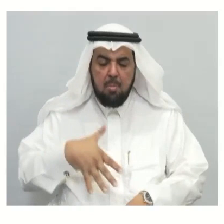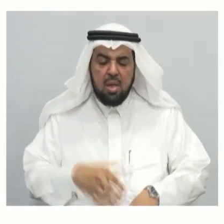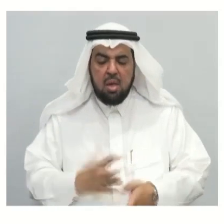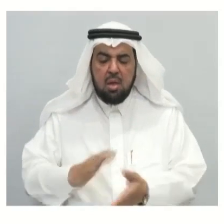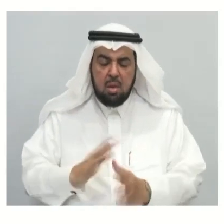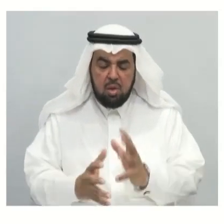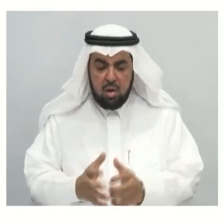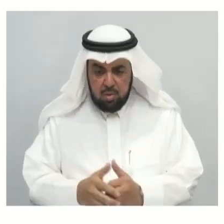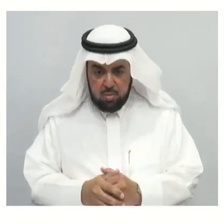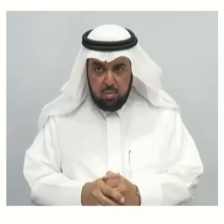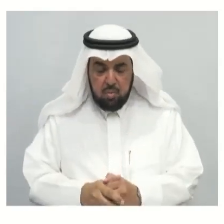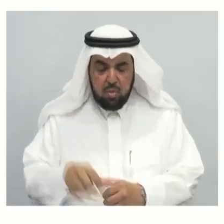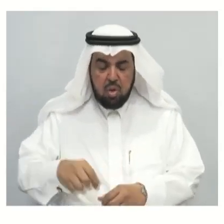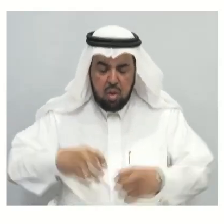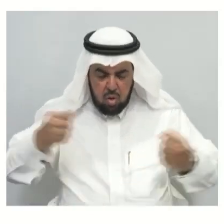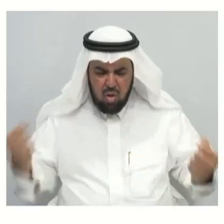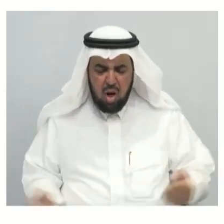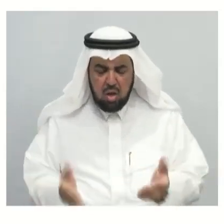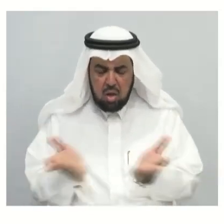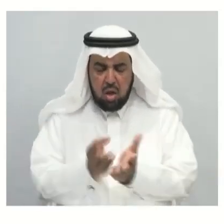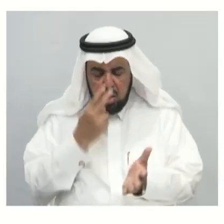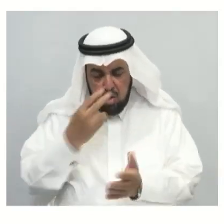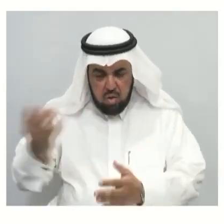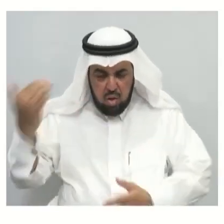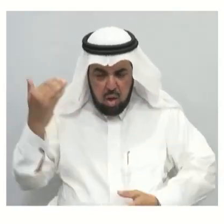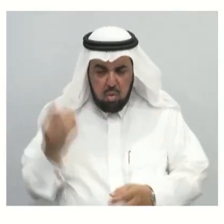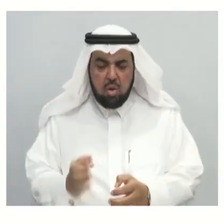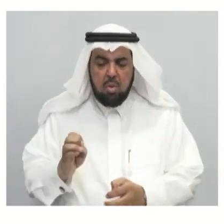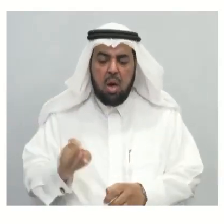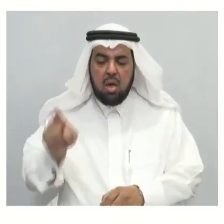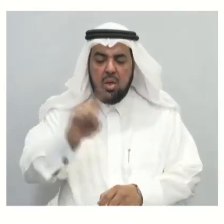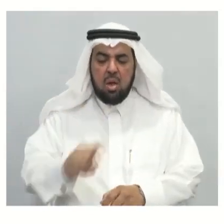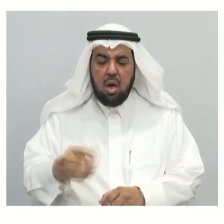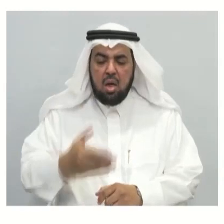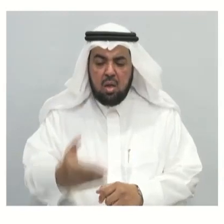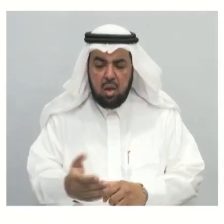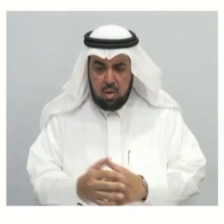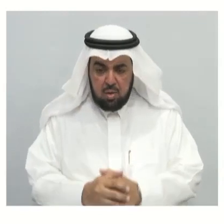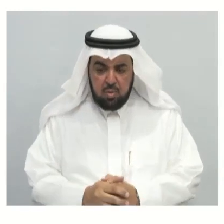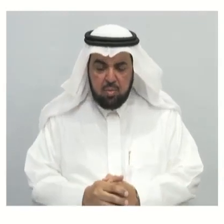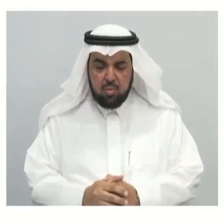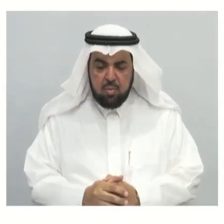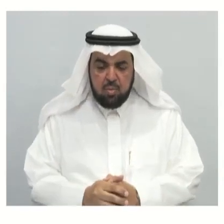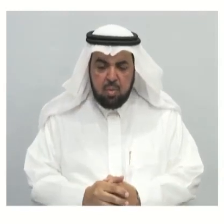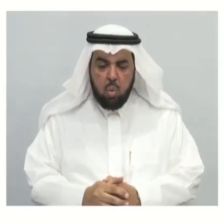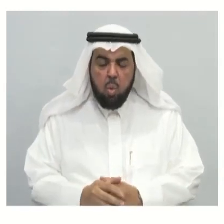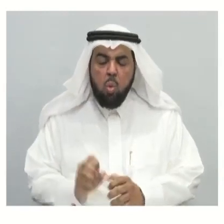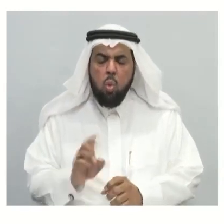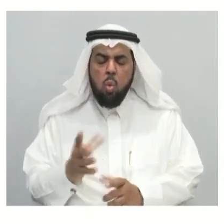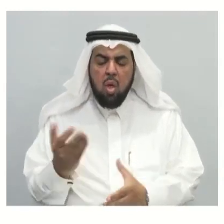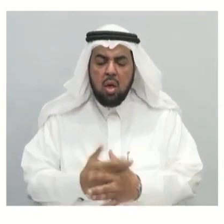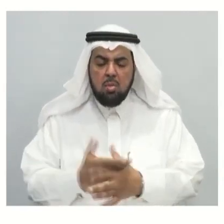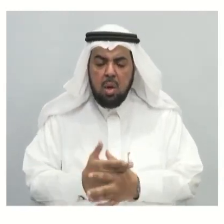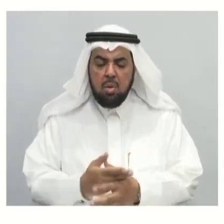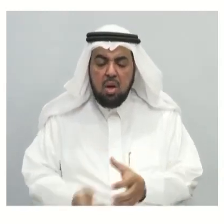محمد المقيطيب نراجع ما سبق دراسته ونجيب على الاسئله التاليه وضح